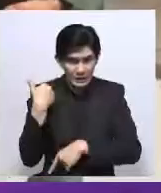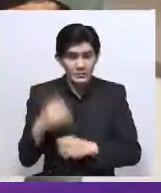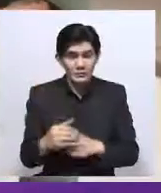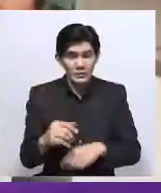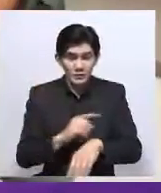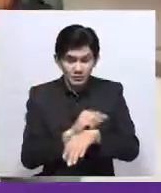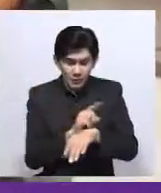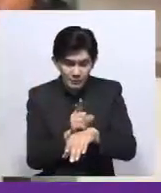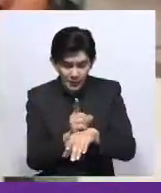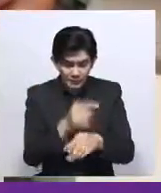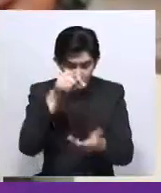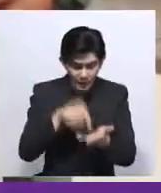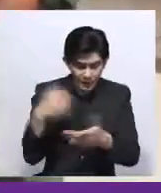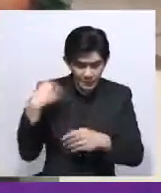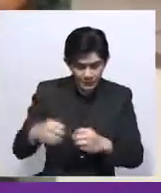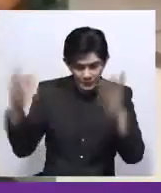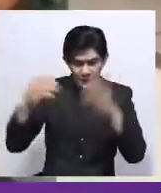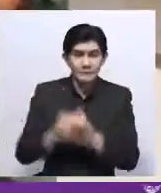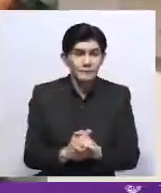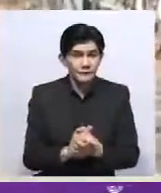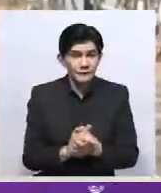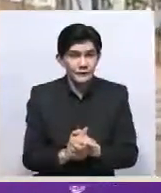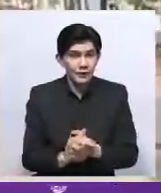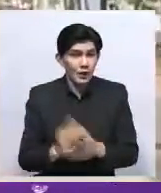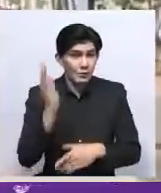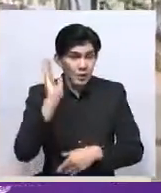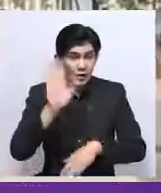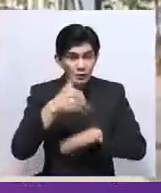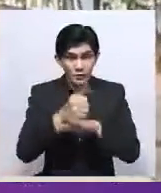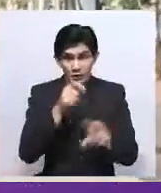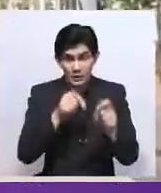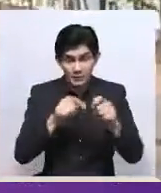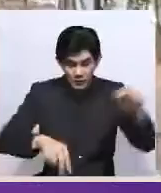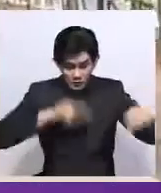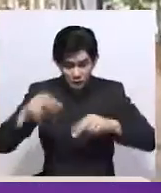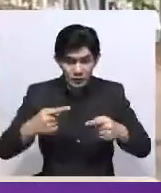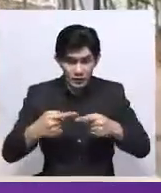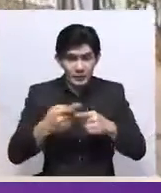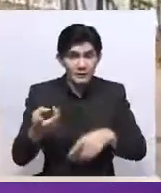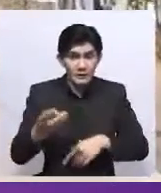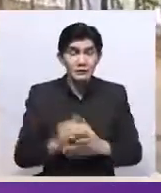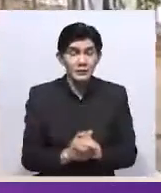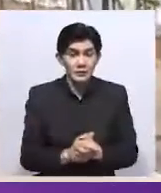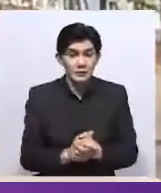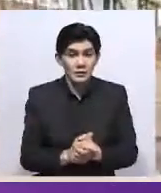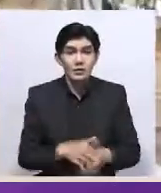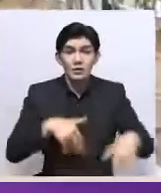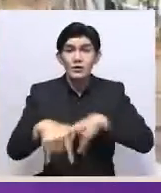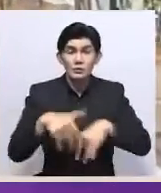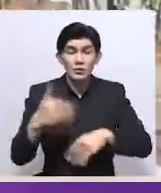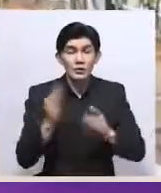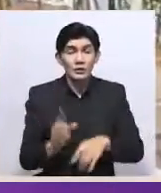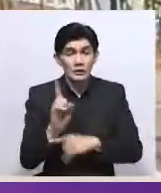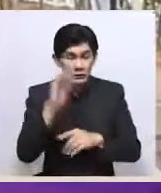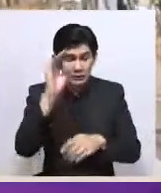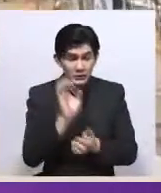นด้วยนาฬิกาตั้งเวลาและเกิดระเบิดขึ้นทำให้นายอำเภอยะหริ่งที่เข้าร่วมตรวจสอบได้รับบาดเจ็บเล็กน้อยรวมถึงประชาชน